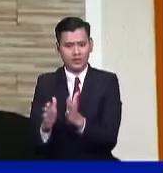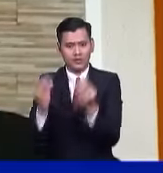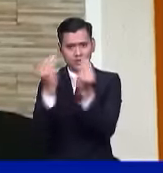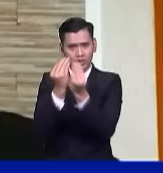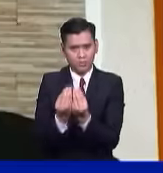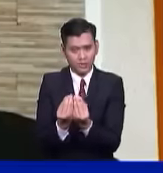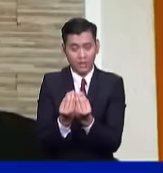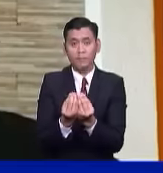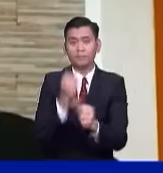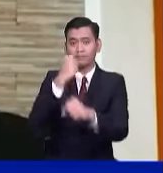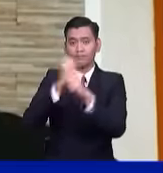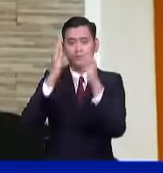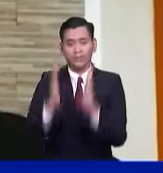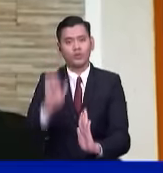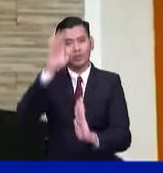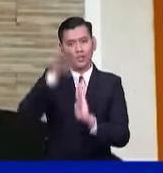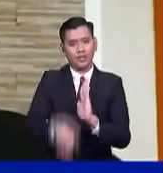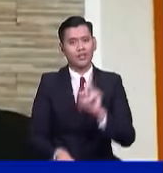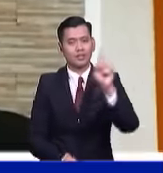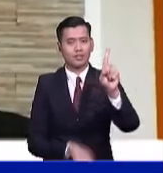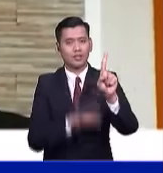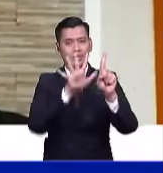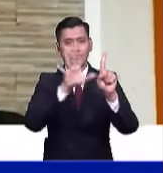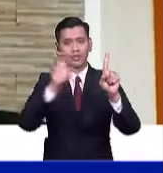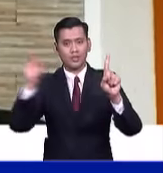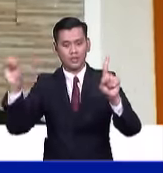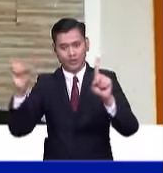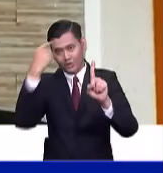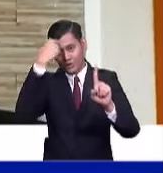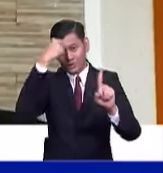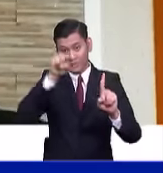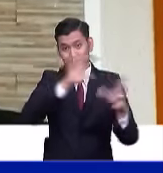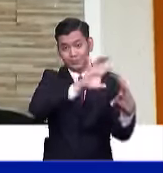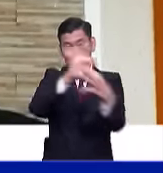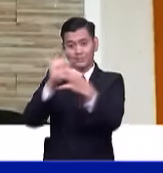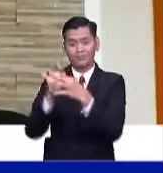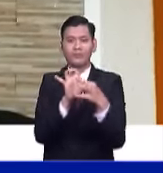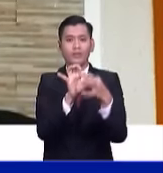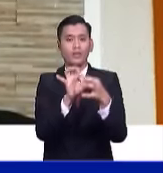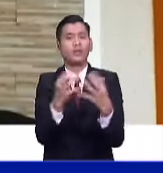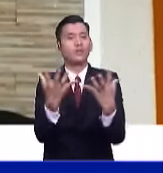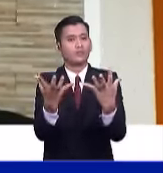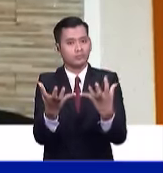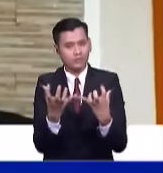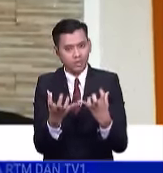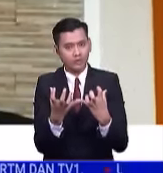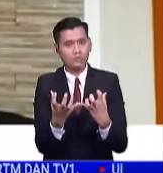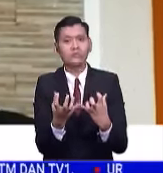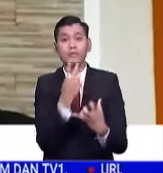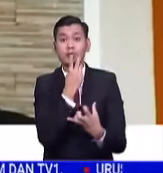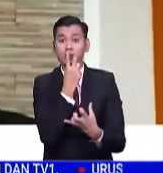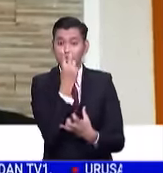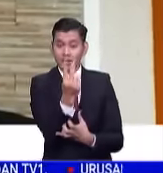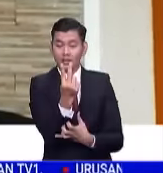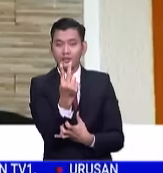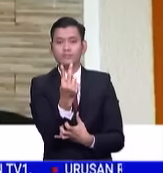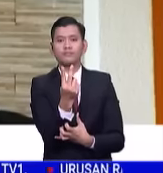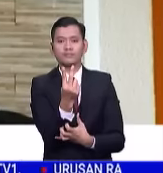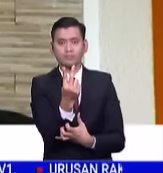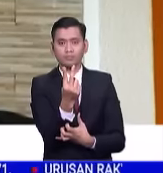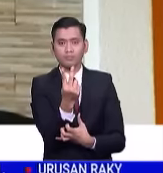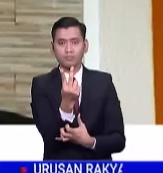dari 1,500 orang untuk bergabung bagi mengoptimalkan kapasiti dan